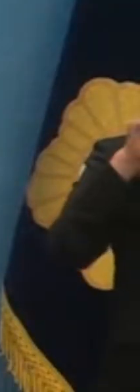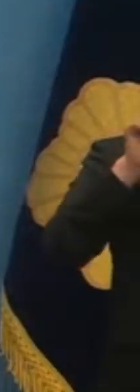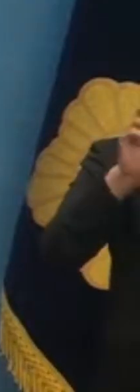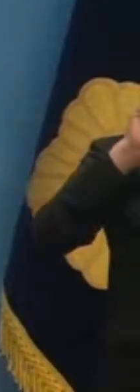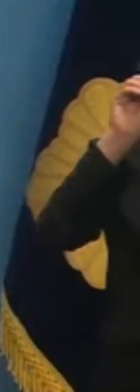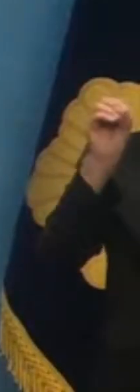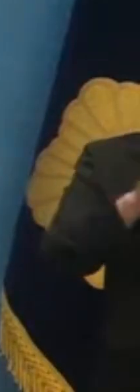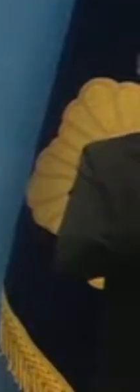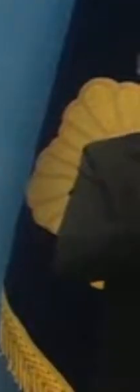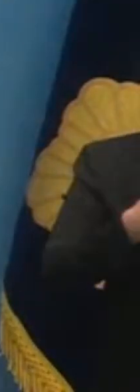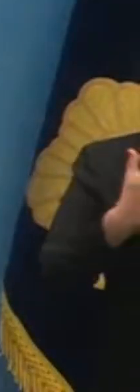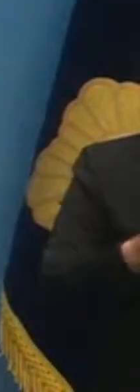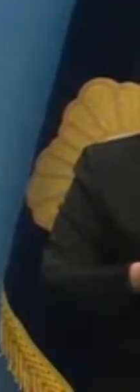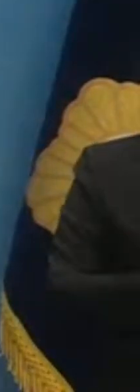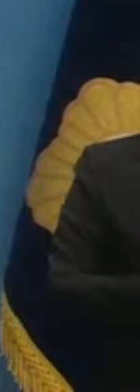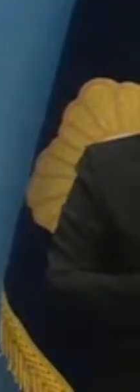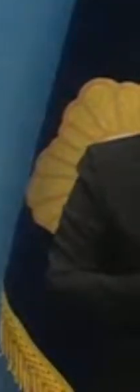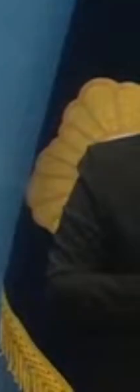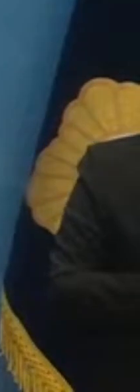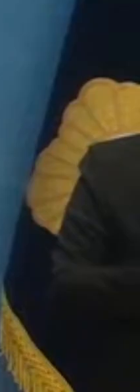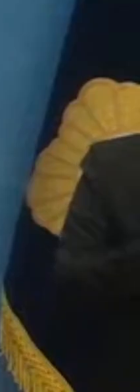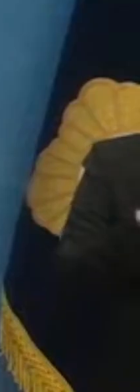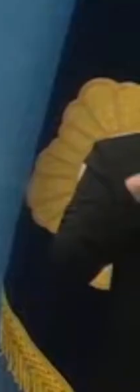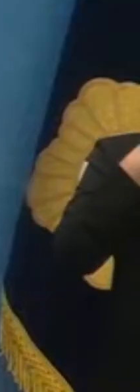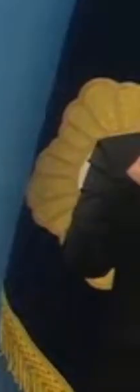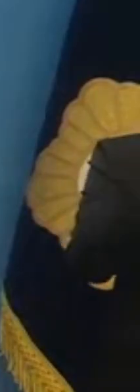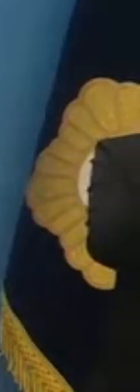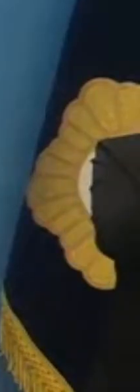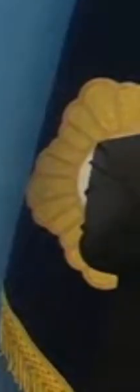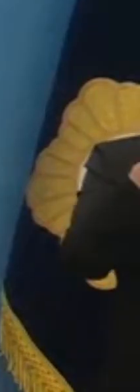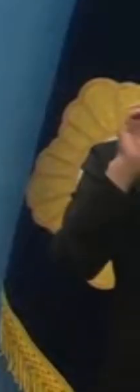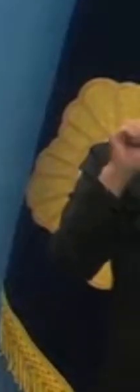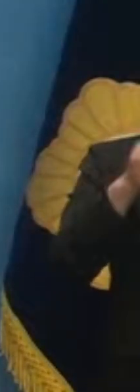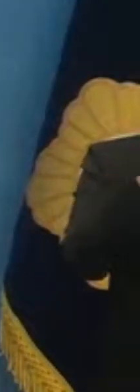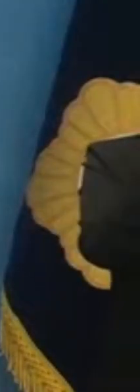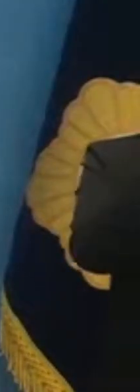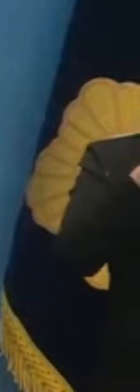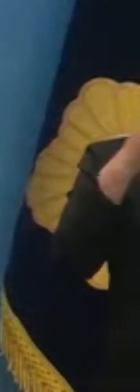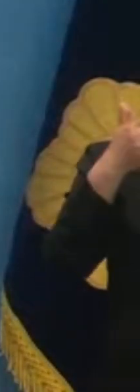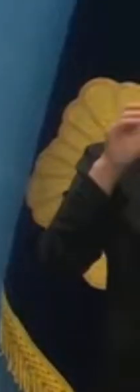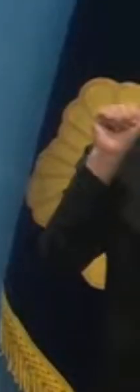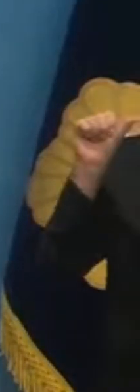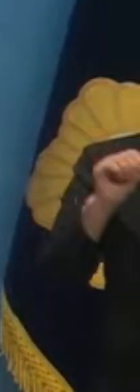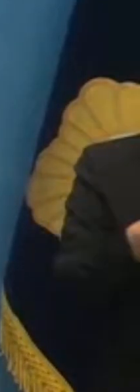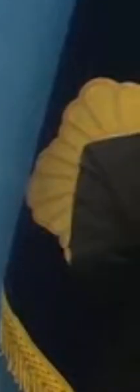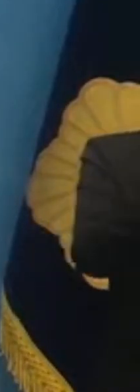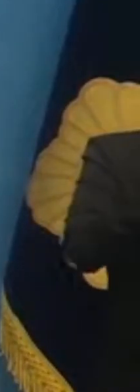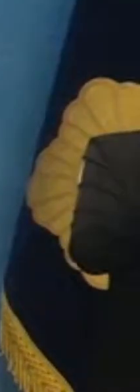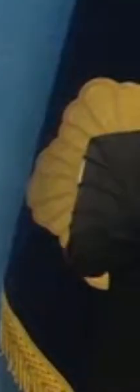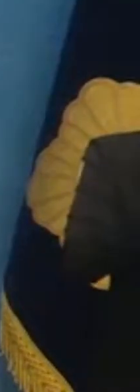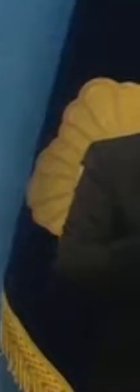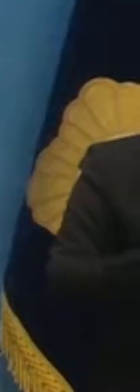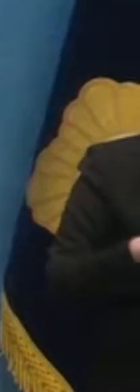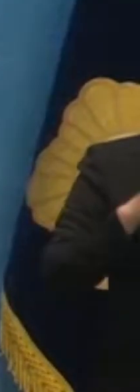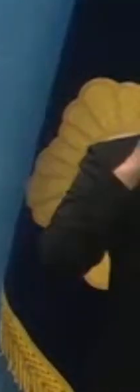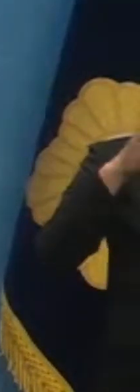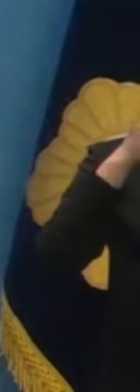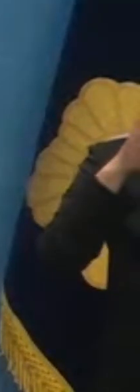가장 높은 수치를 기록했으며 그 뒤로는 SNS 18.45, 유튜브 15.30,